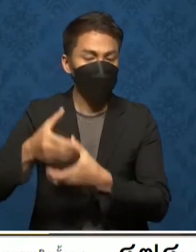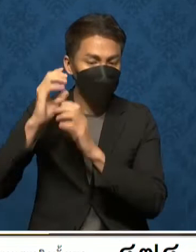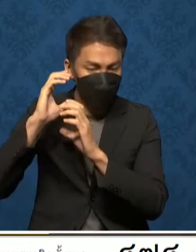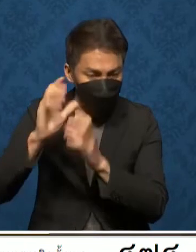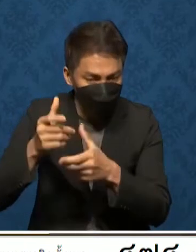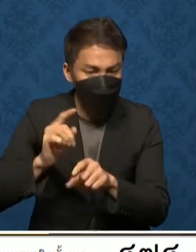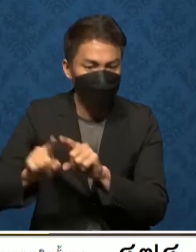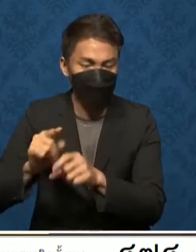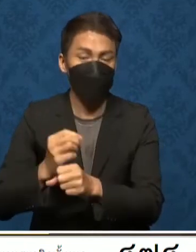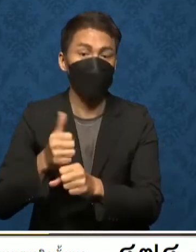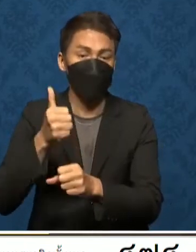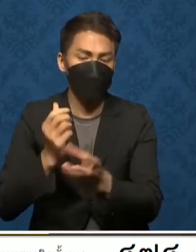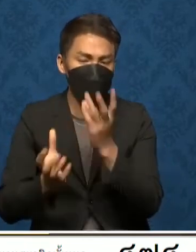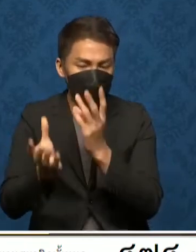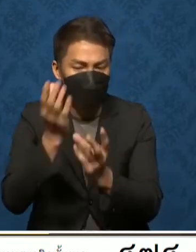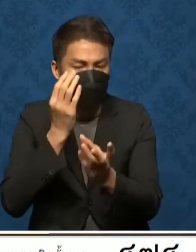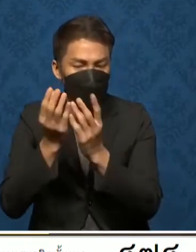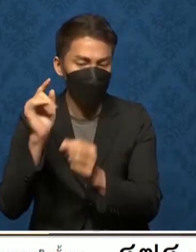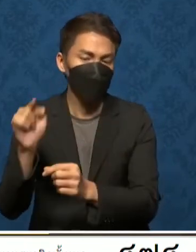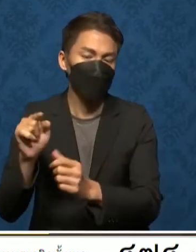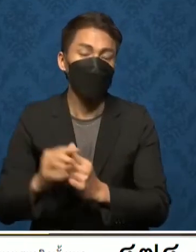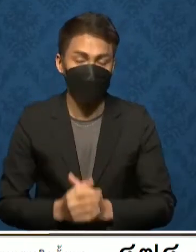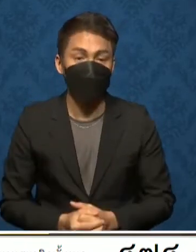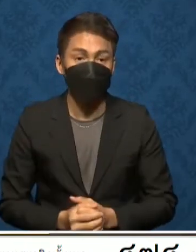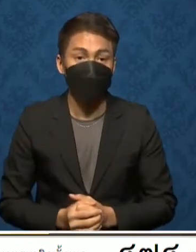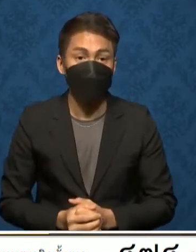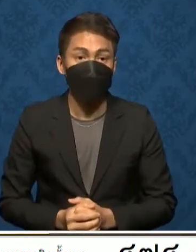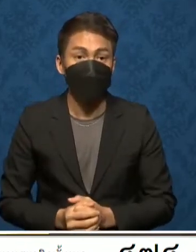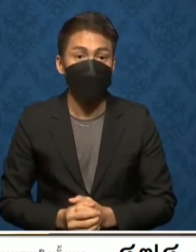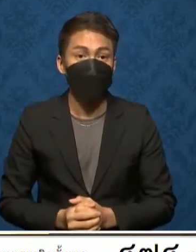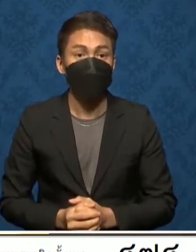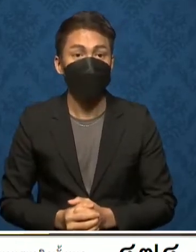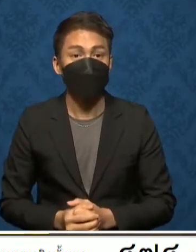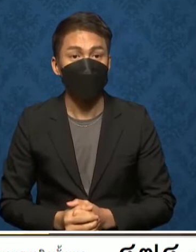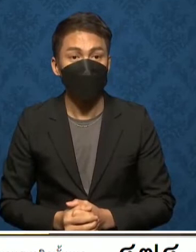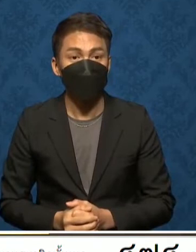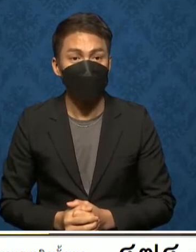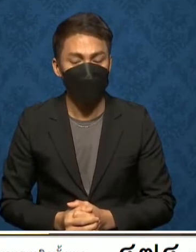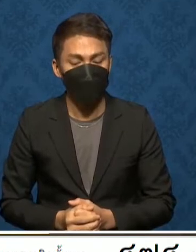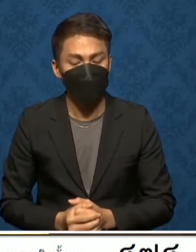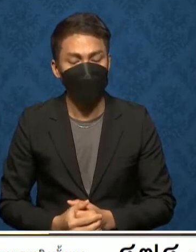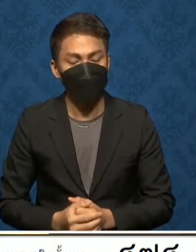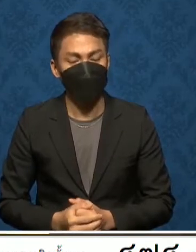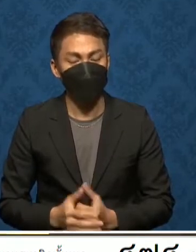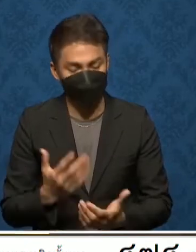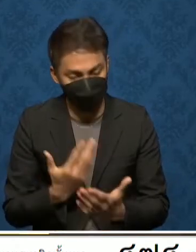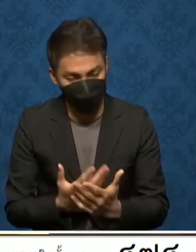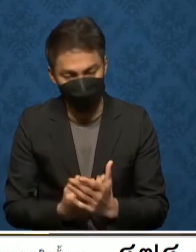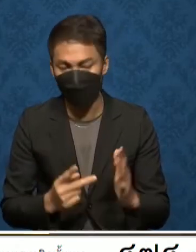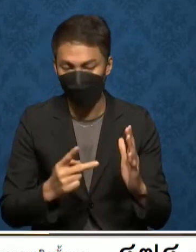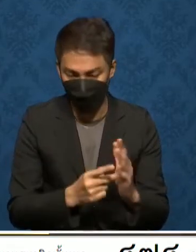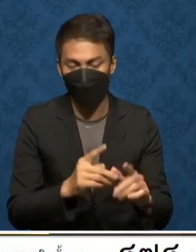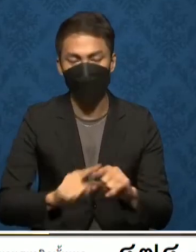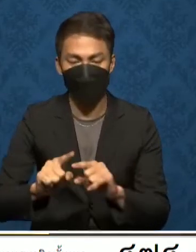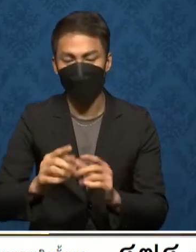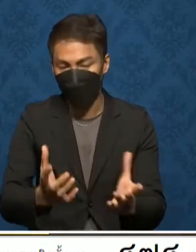ครับ education การศึกษานะครับ learning หรือ education เนี้ยเขาสามารถที่จะใช้กู้ยืมเงินจ